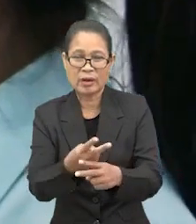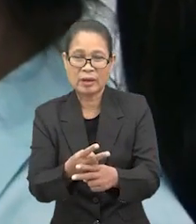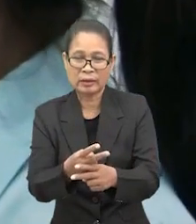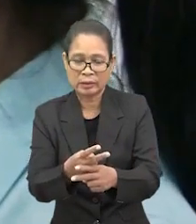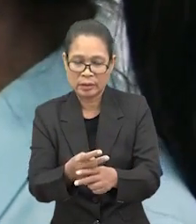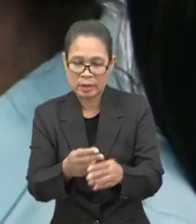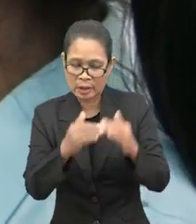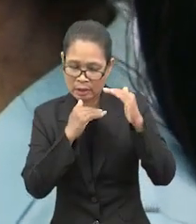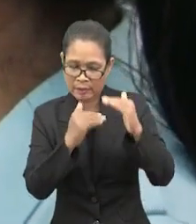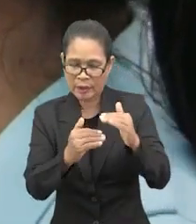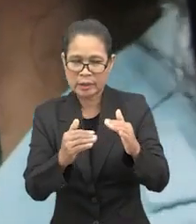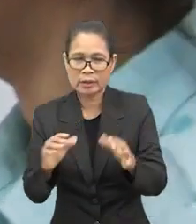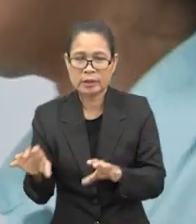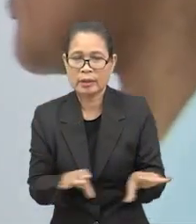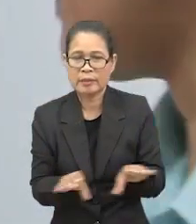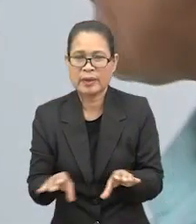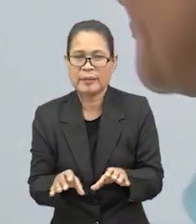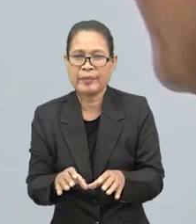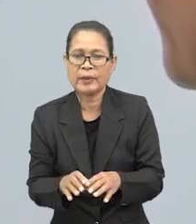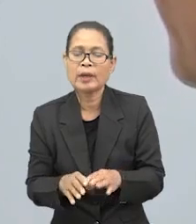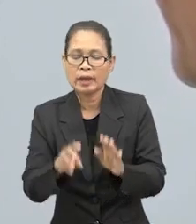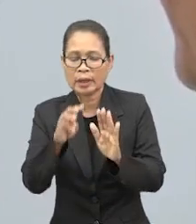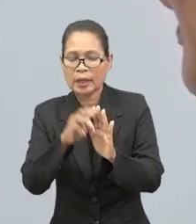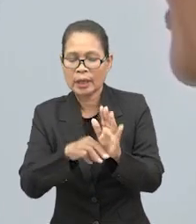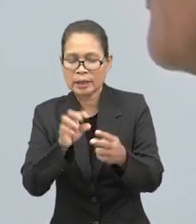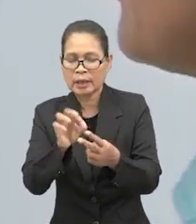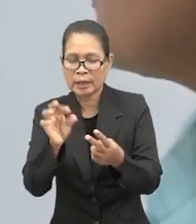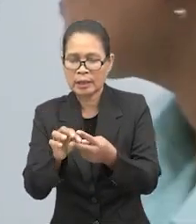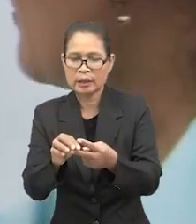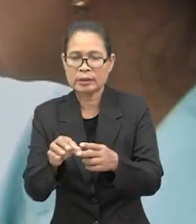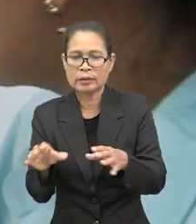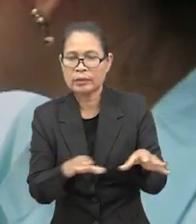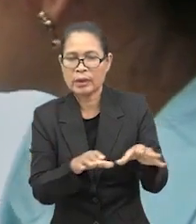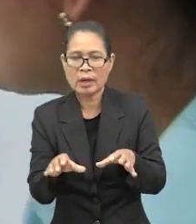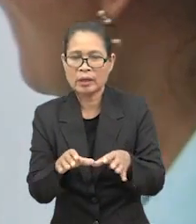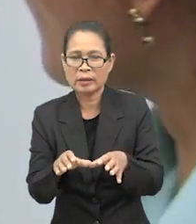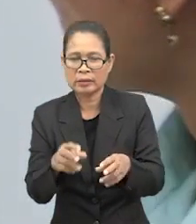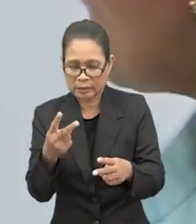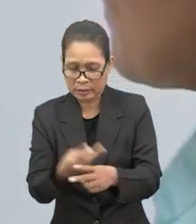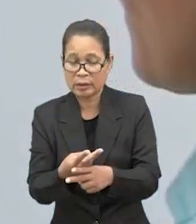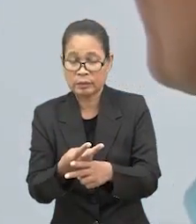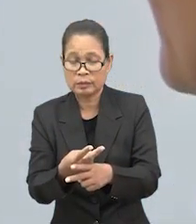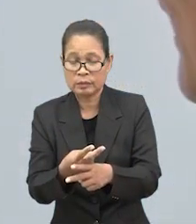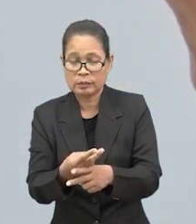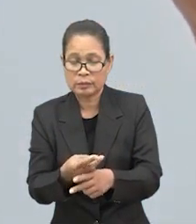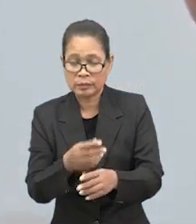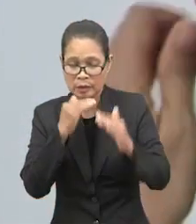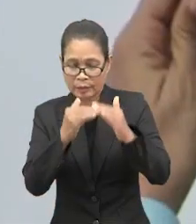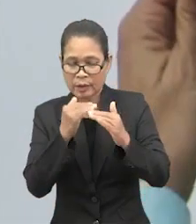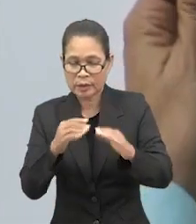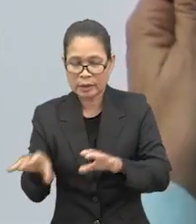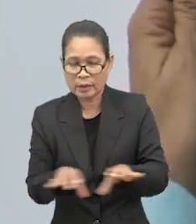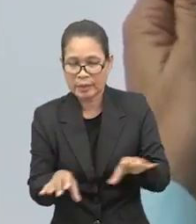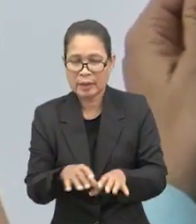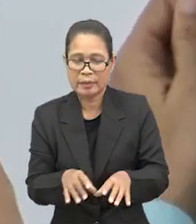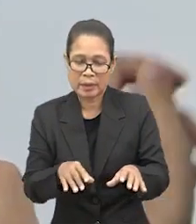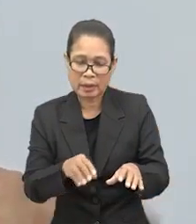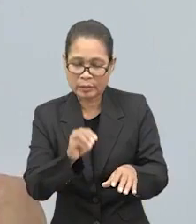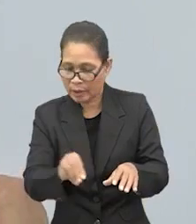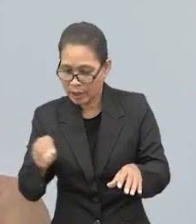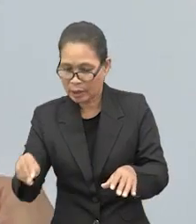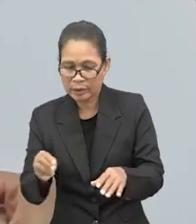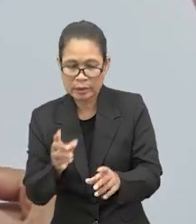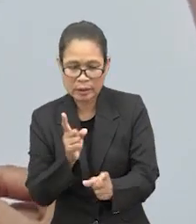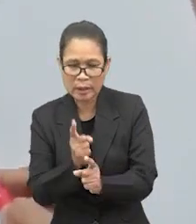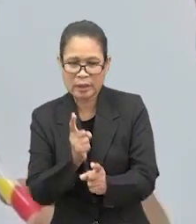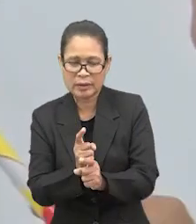cư dương phương ca chư rơ tù ón hay nâng cầm nọt sạc cam bập hiếp. Chà. Ca chư rơ tù ón nâng cầm nọt sạc cam bập hiếp cư bỏ